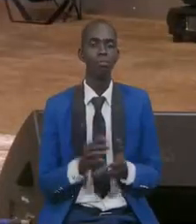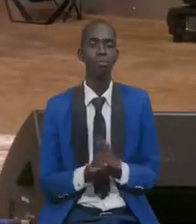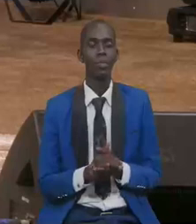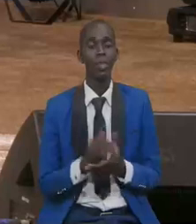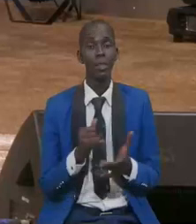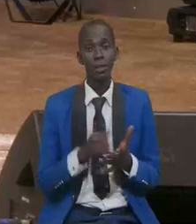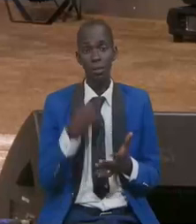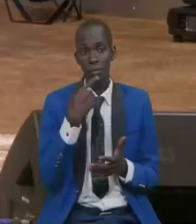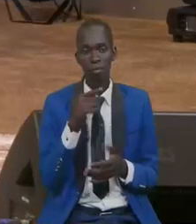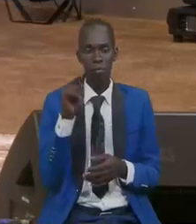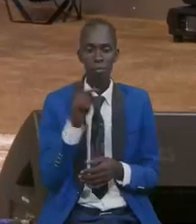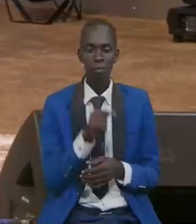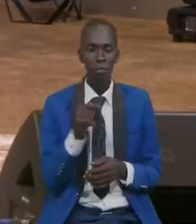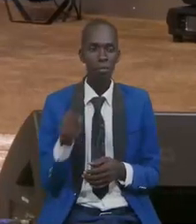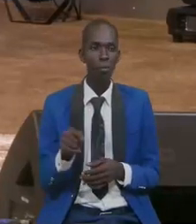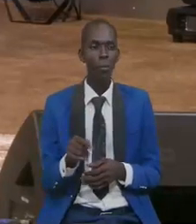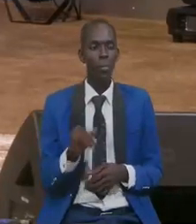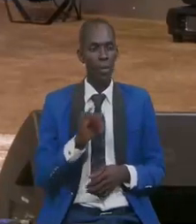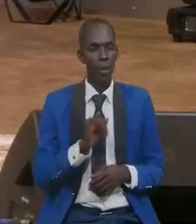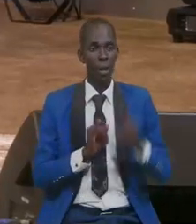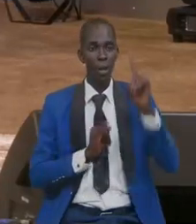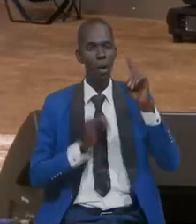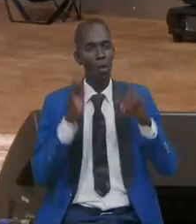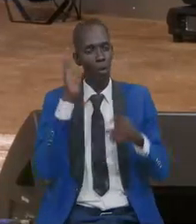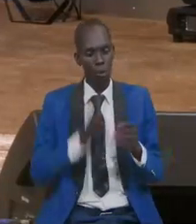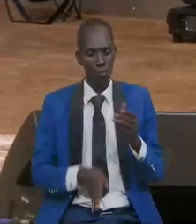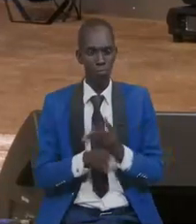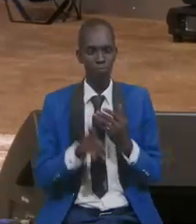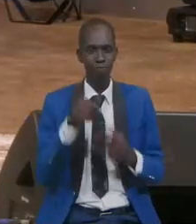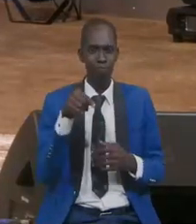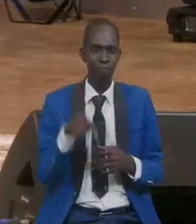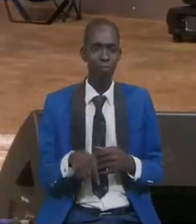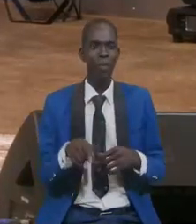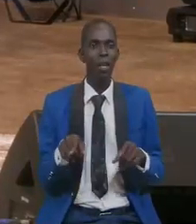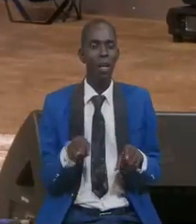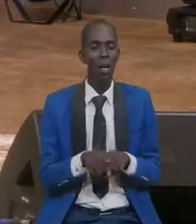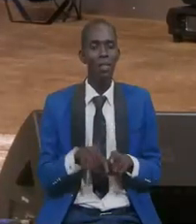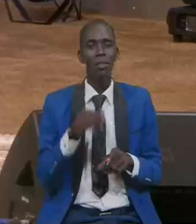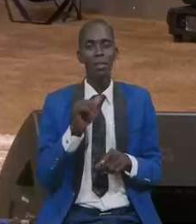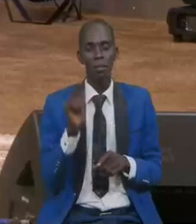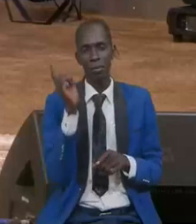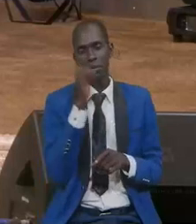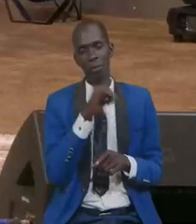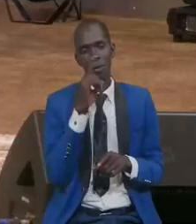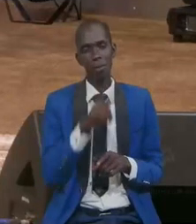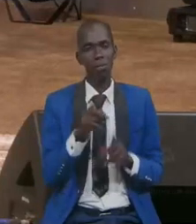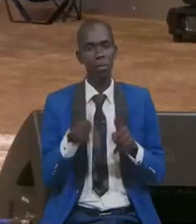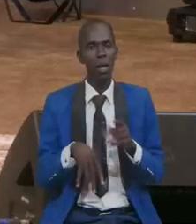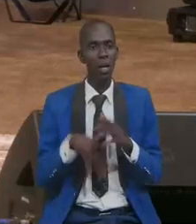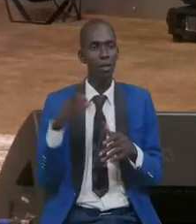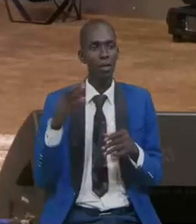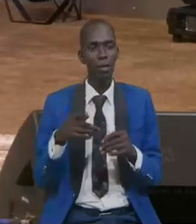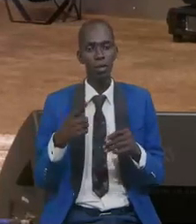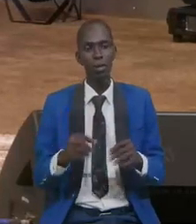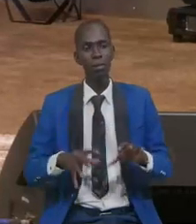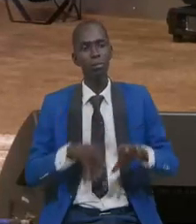te précipite de la montagne de Dieu. Et je te fais